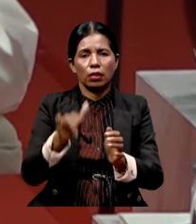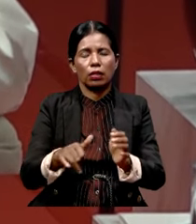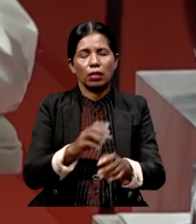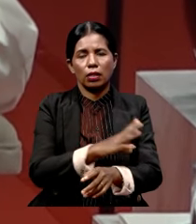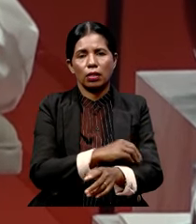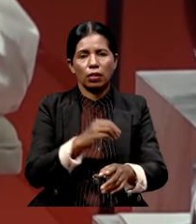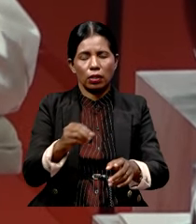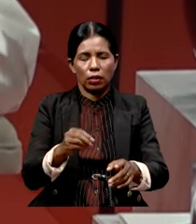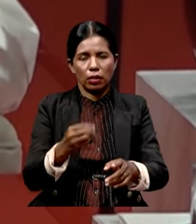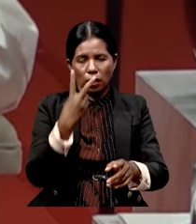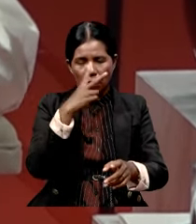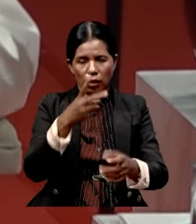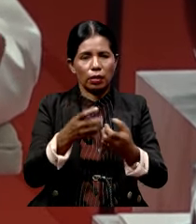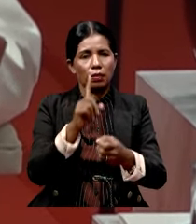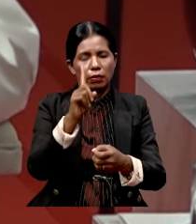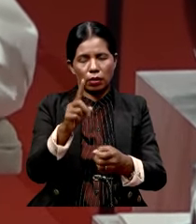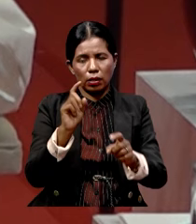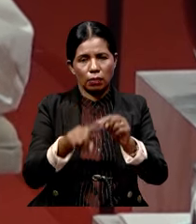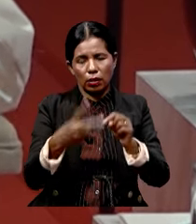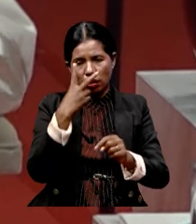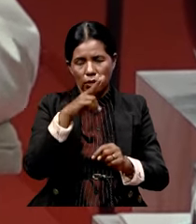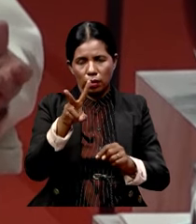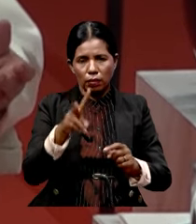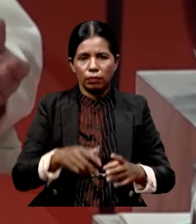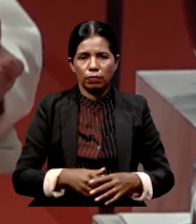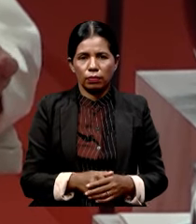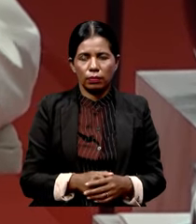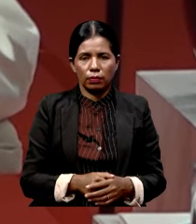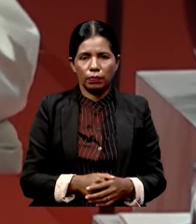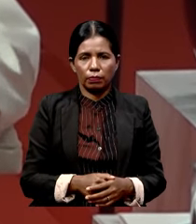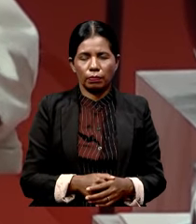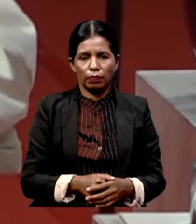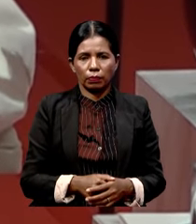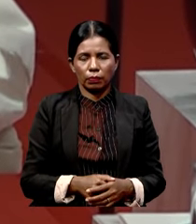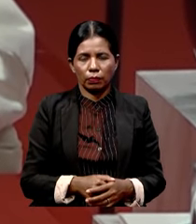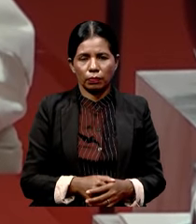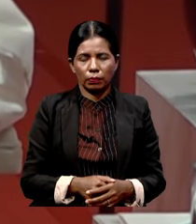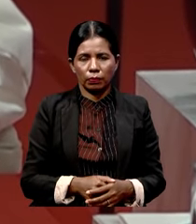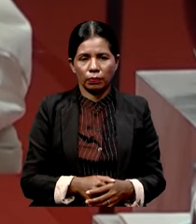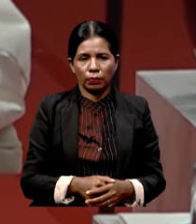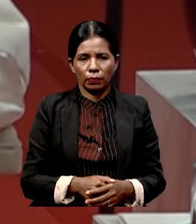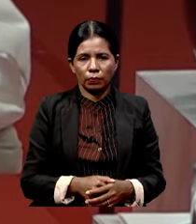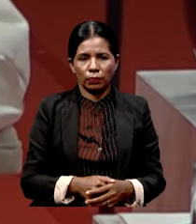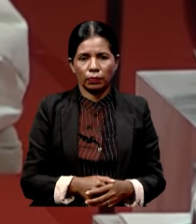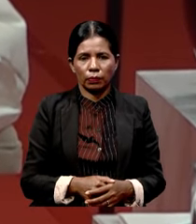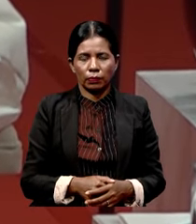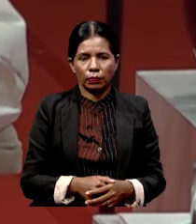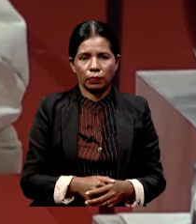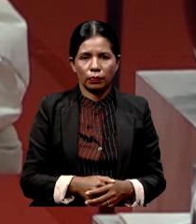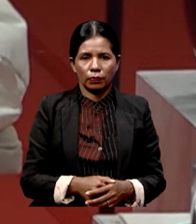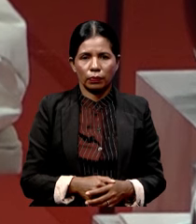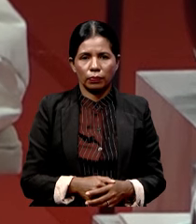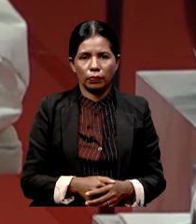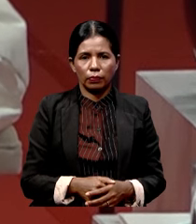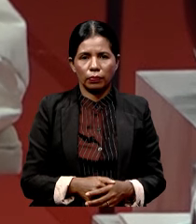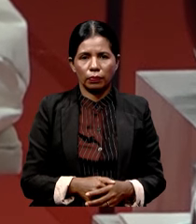de nebe fictícia no label hare. Per avvicinarsi gli uni agli altri, promuovendo comprensione e